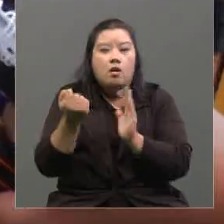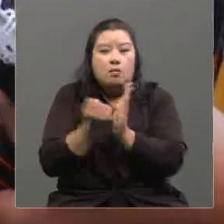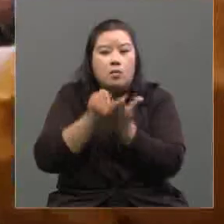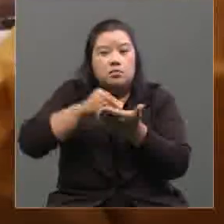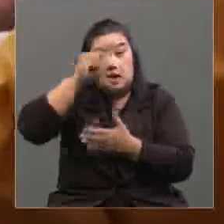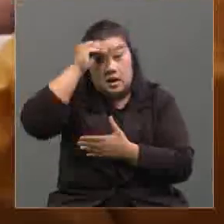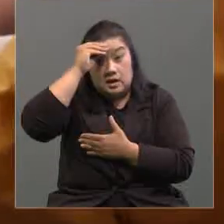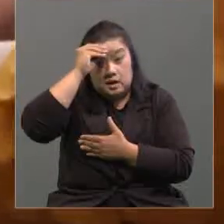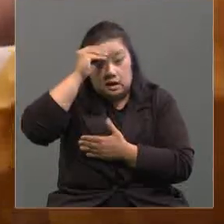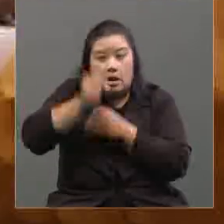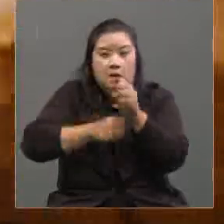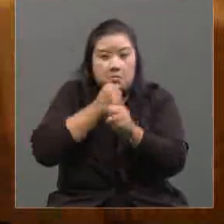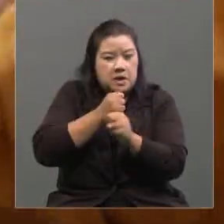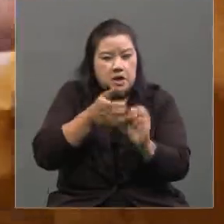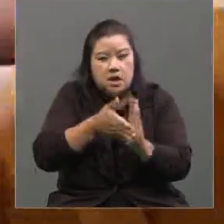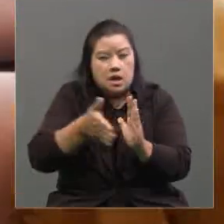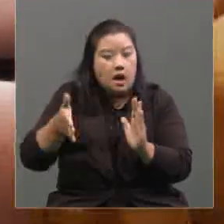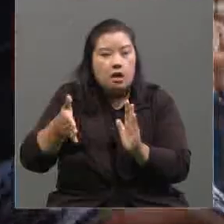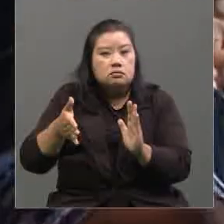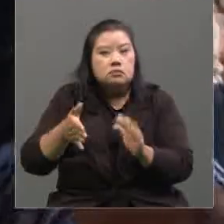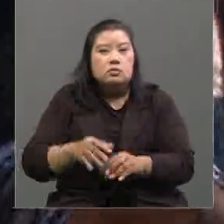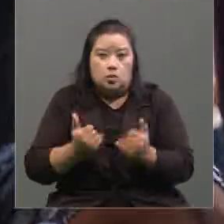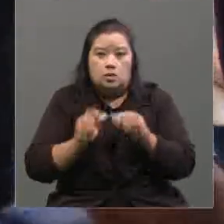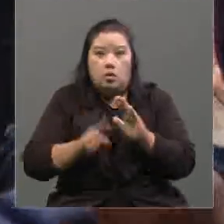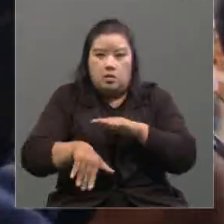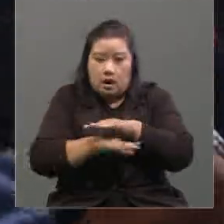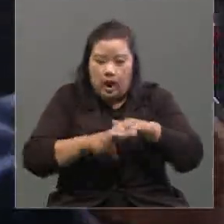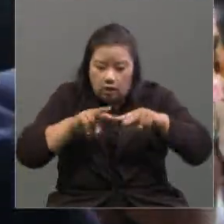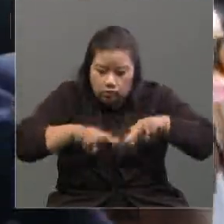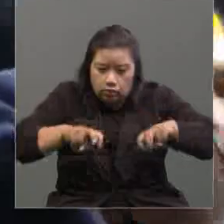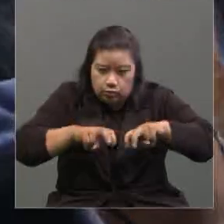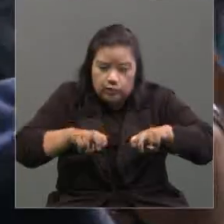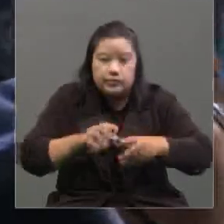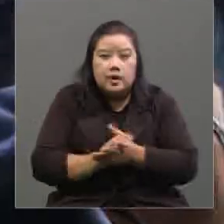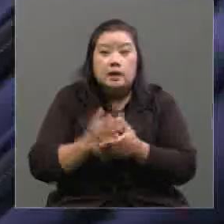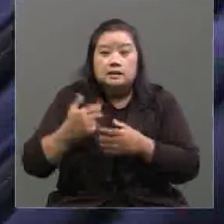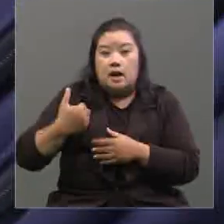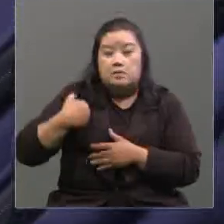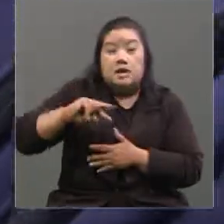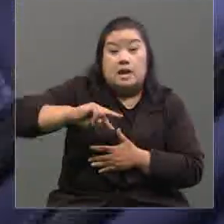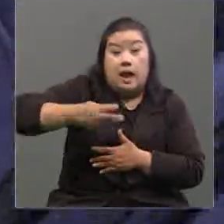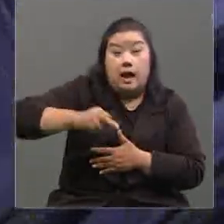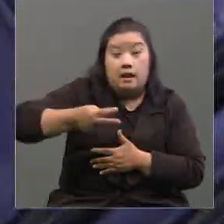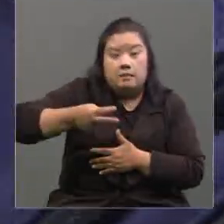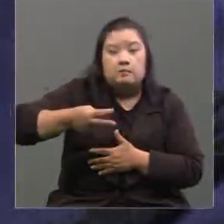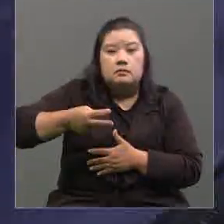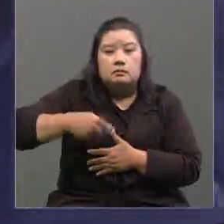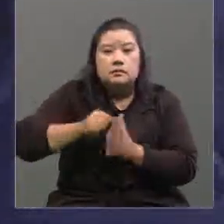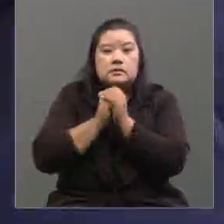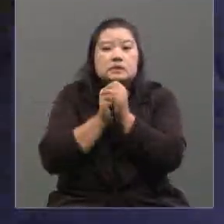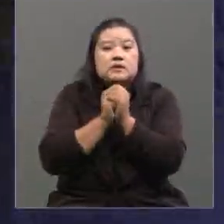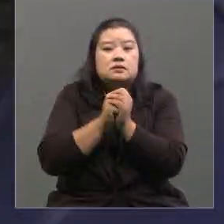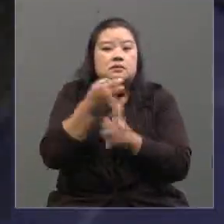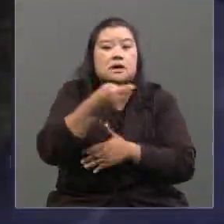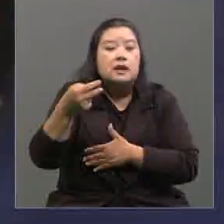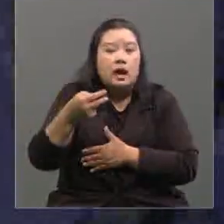ได้อยู่ยาวเนี่ยตอนนี้ก็อยู่ระหว่างการตรวจสอบให้แน่ชัดส่วนกรณีล่ามชาวไทยที่เข้ามาช่วยเหลือขอทานชาวจีนนั้นนะครับการสืบส